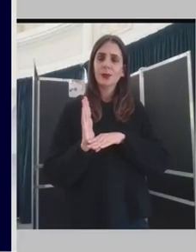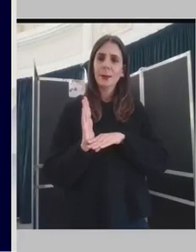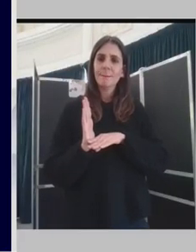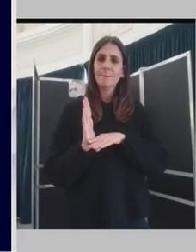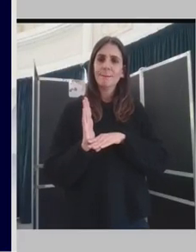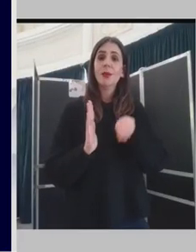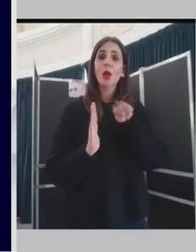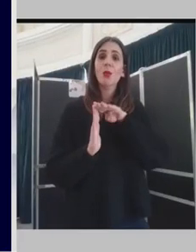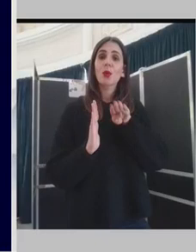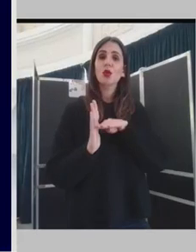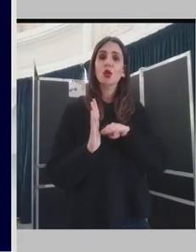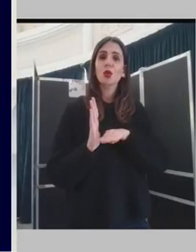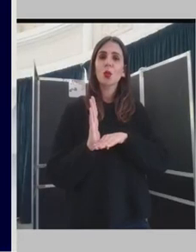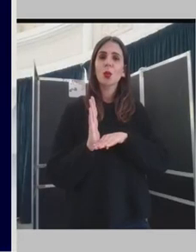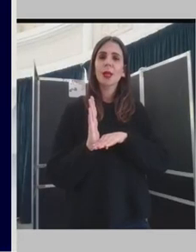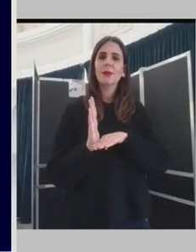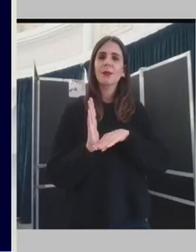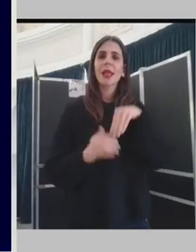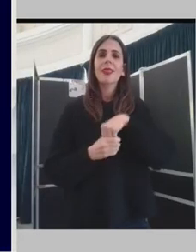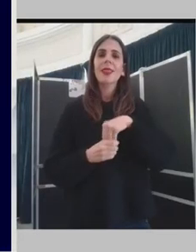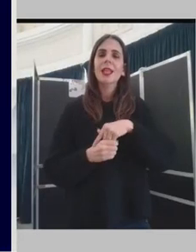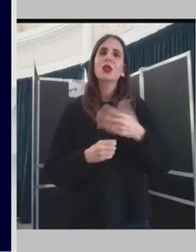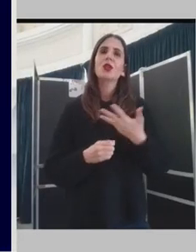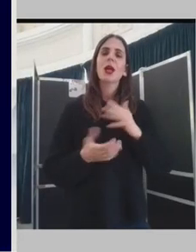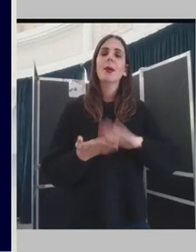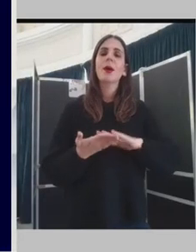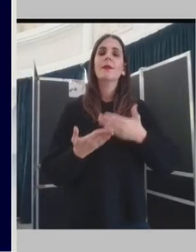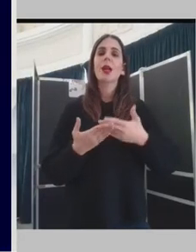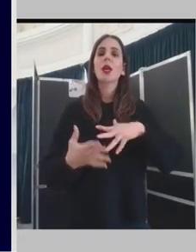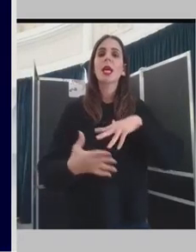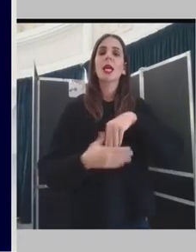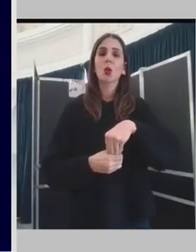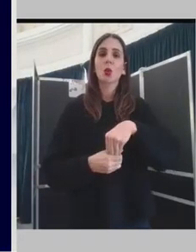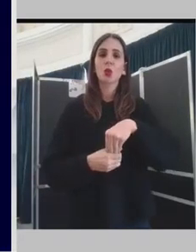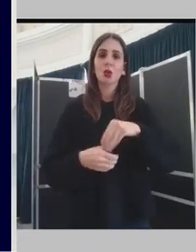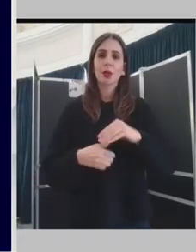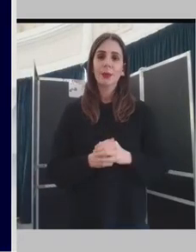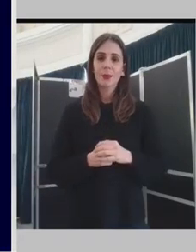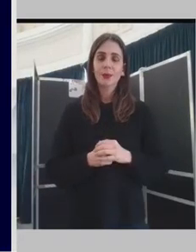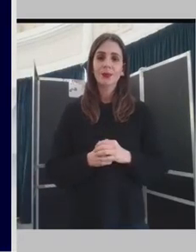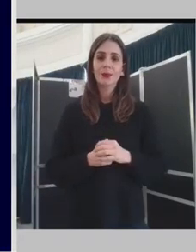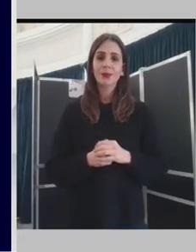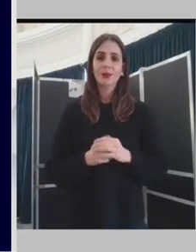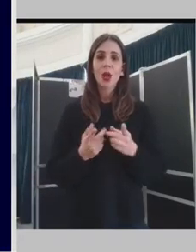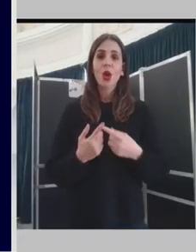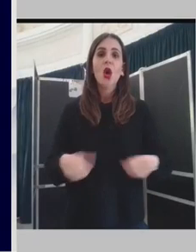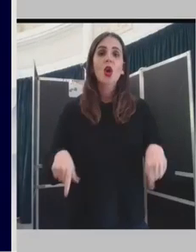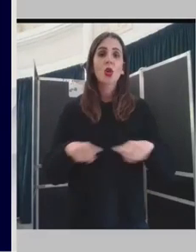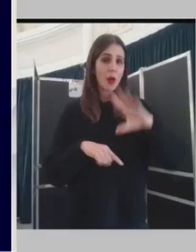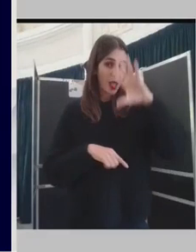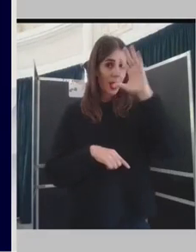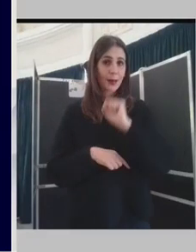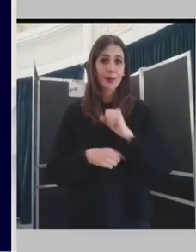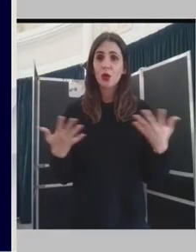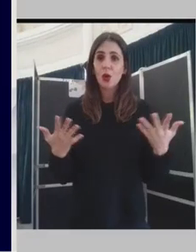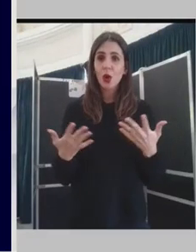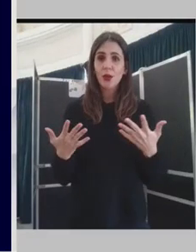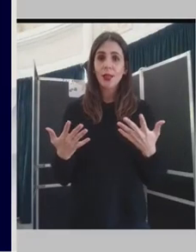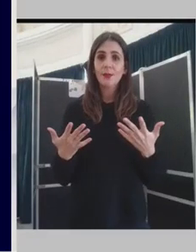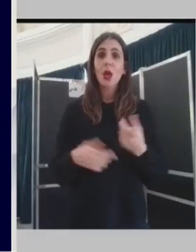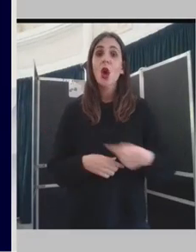che nascondono dietro una filosofia di inclusione. Ecco, abbiamo capito che tutti dobbiamo far parte di